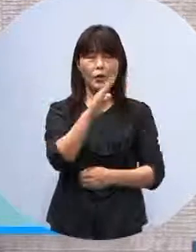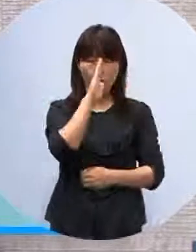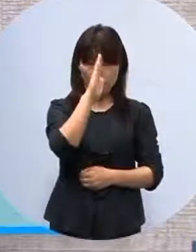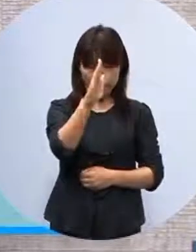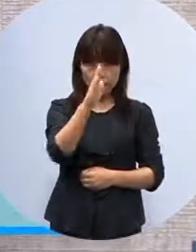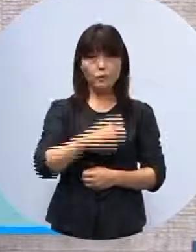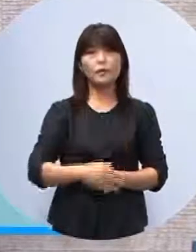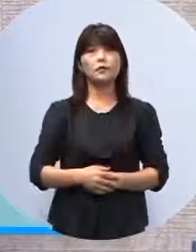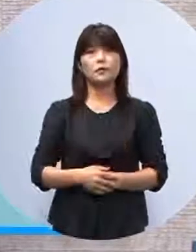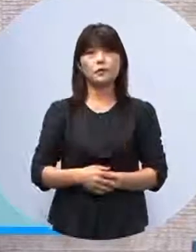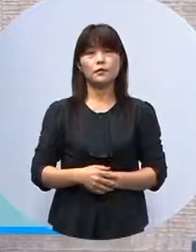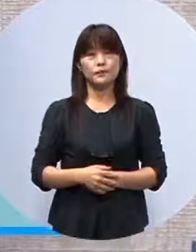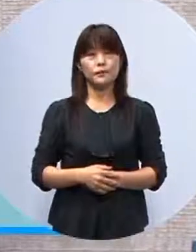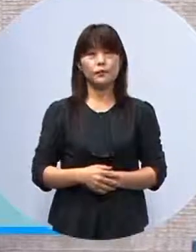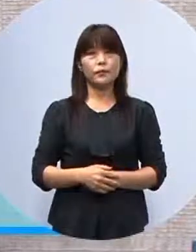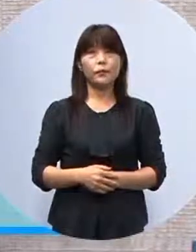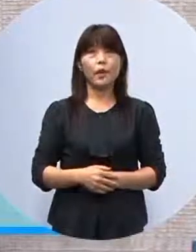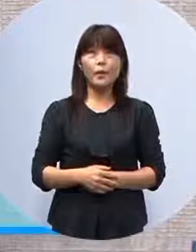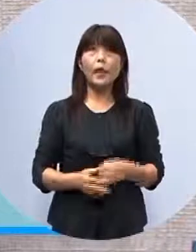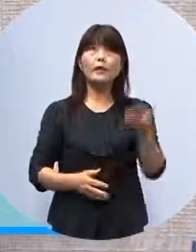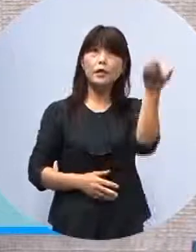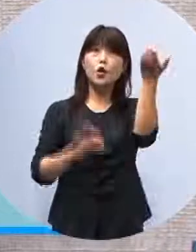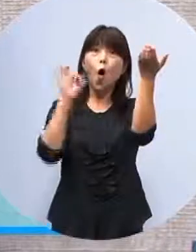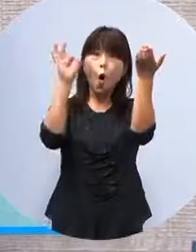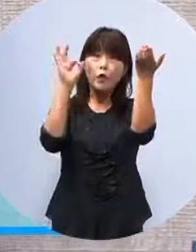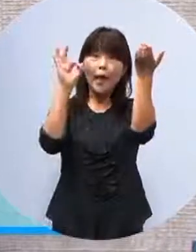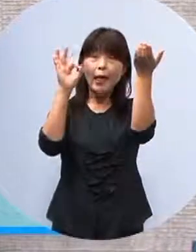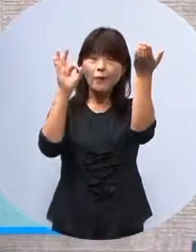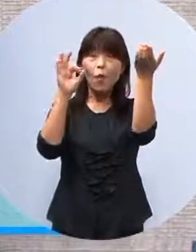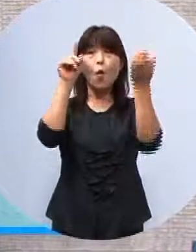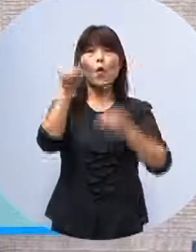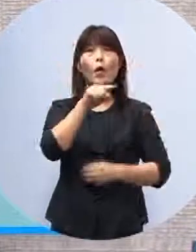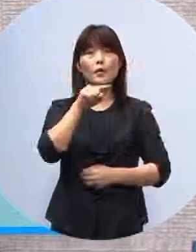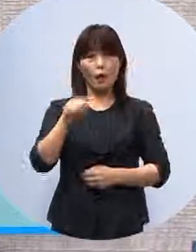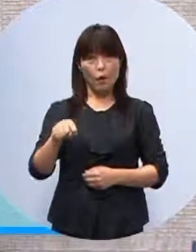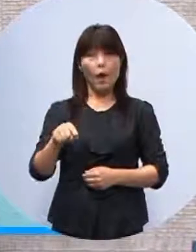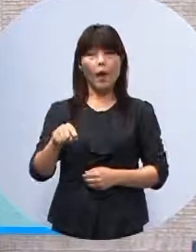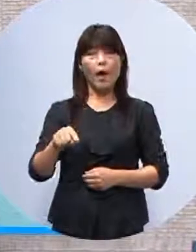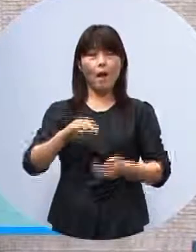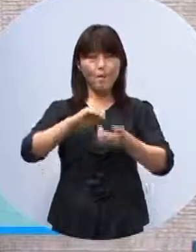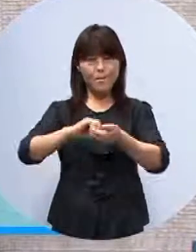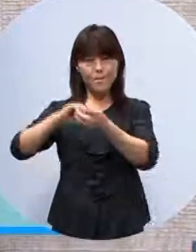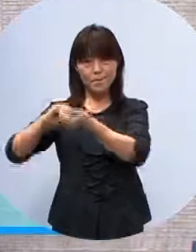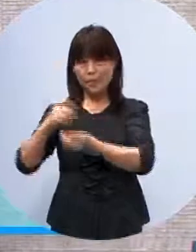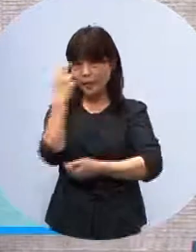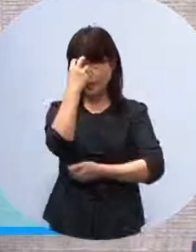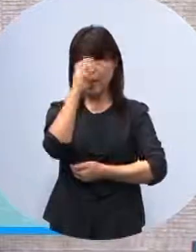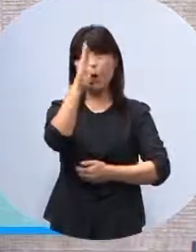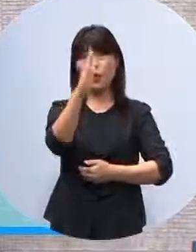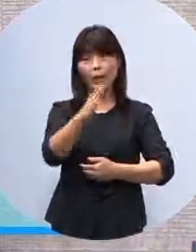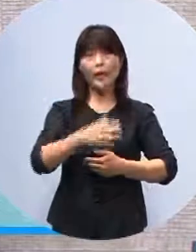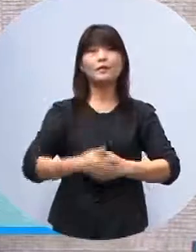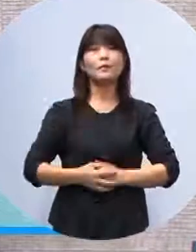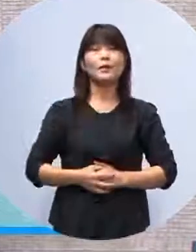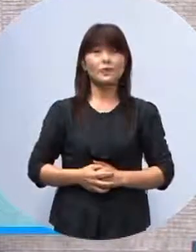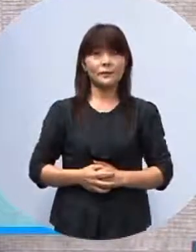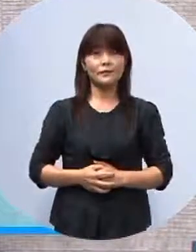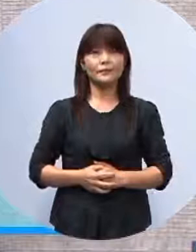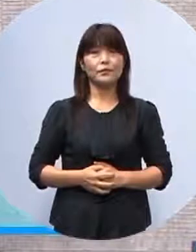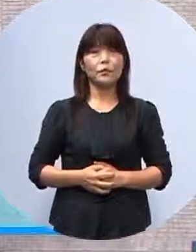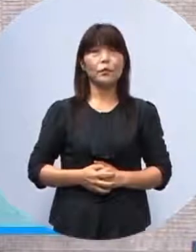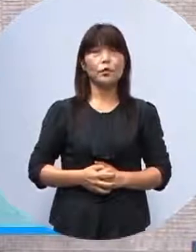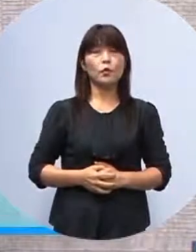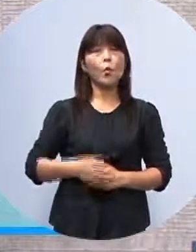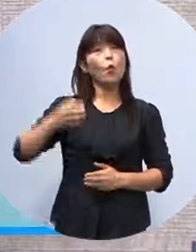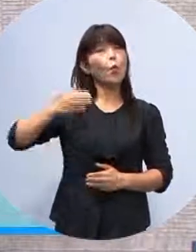めの設置をお願いします。すでに設置されているお宅は万が一に備えて日頃の点検をお願いします。